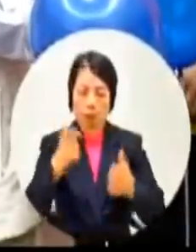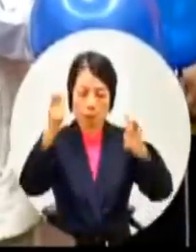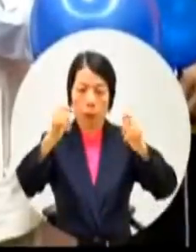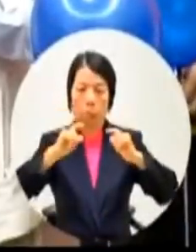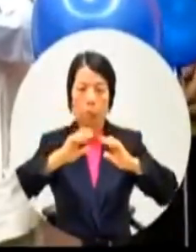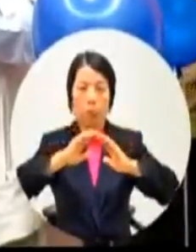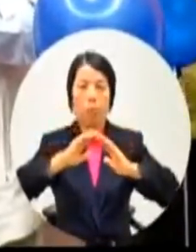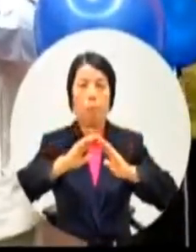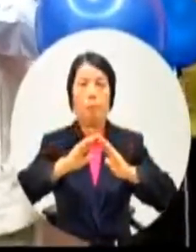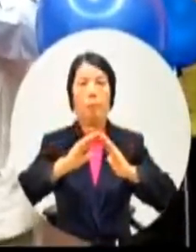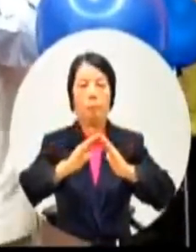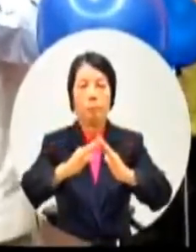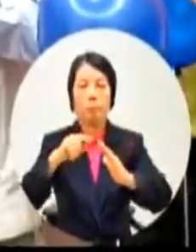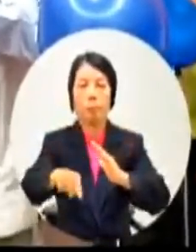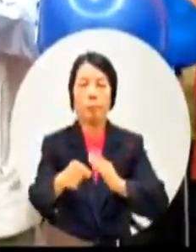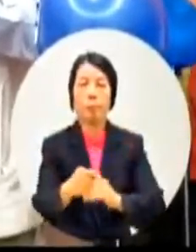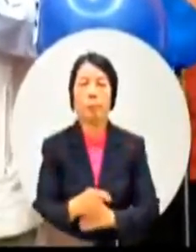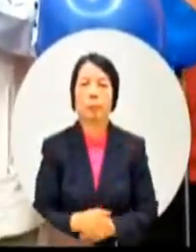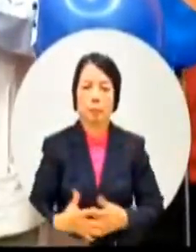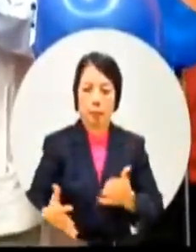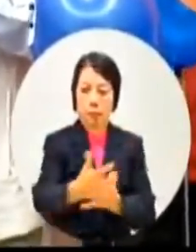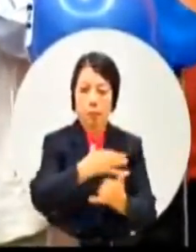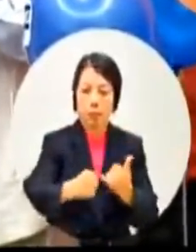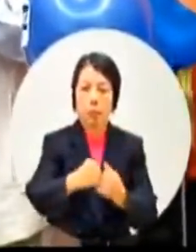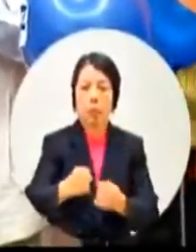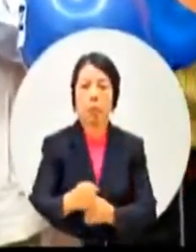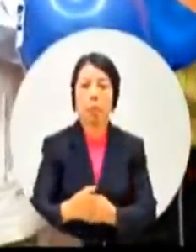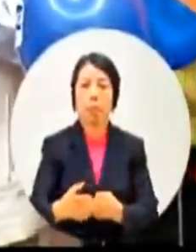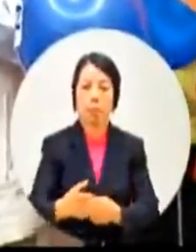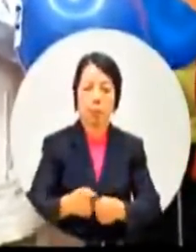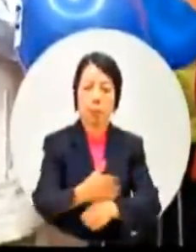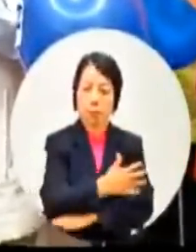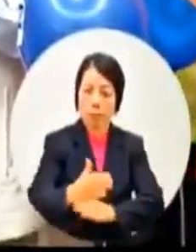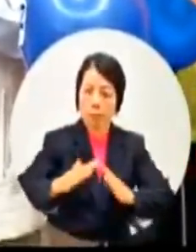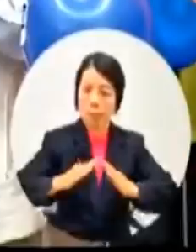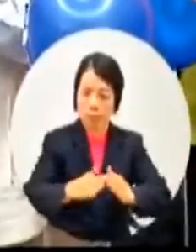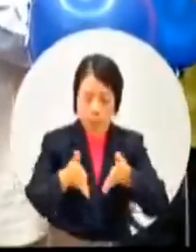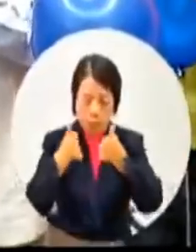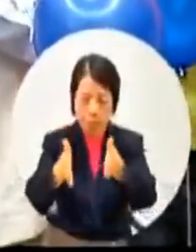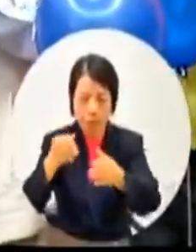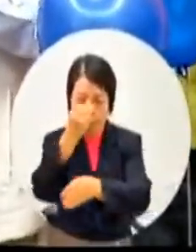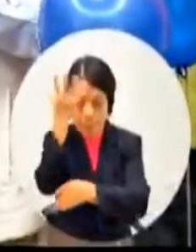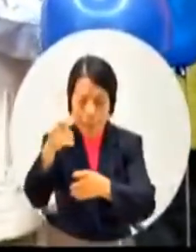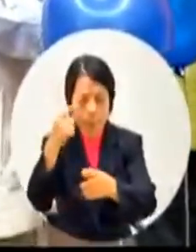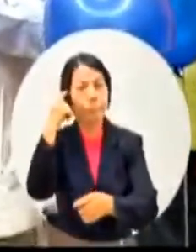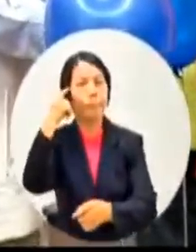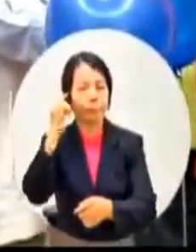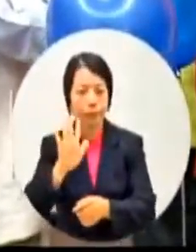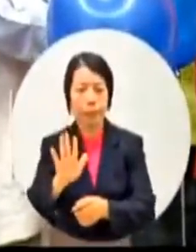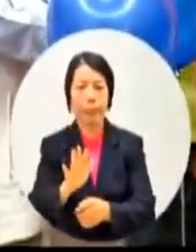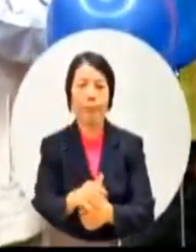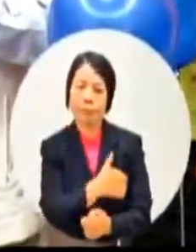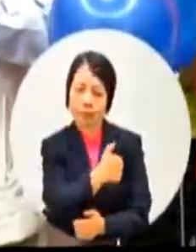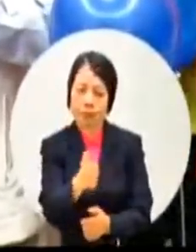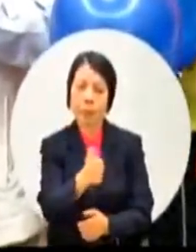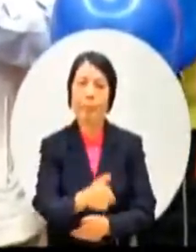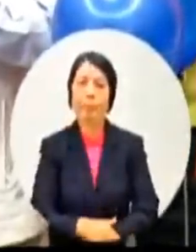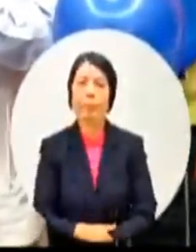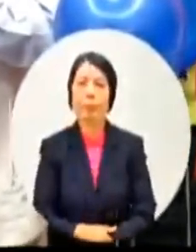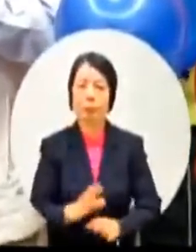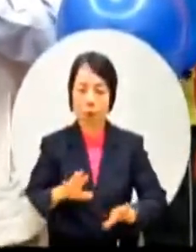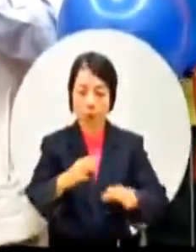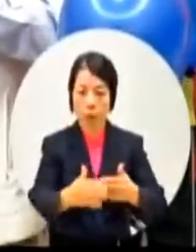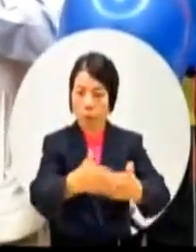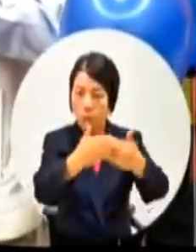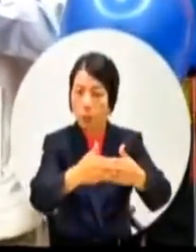县市里面，你真的想到年轻人？燕哥，你第一个开放入资，我跟你再讲一个最后结论，就是伤害年